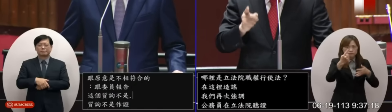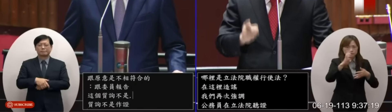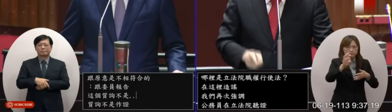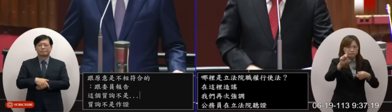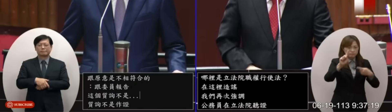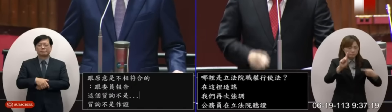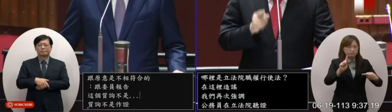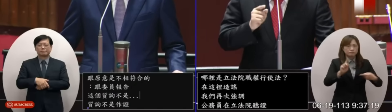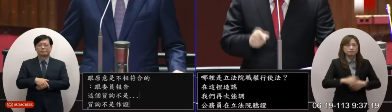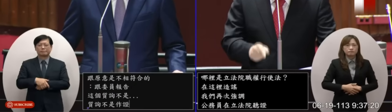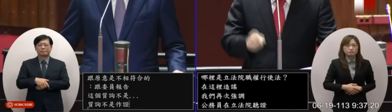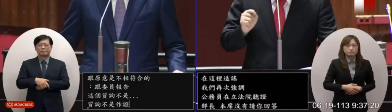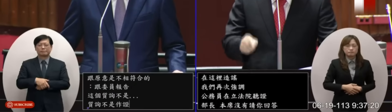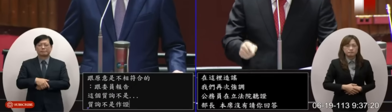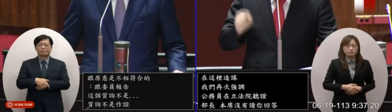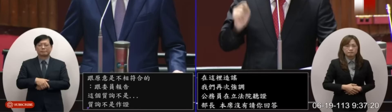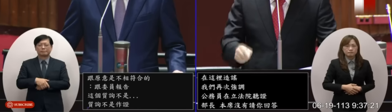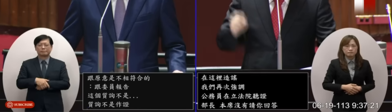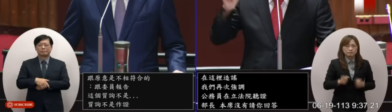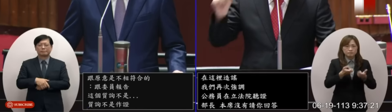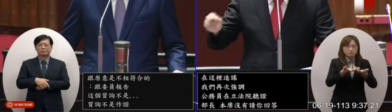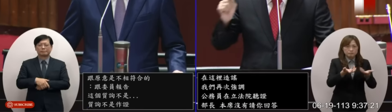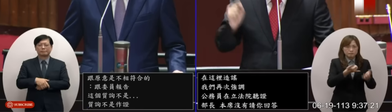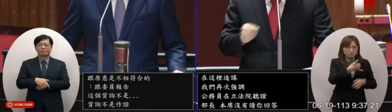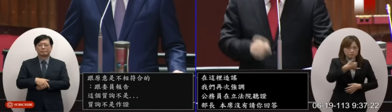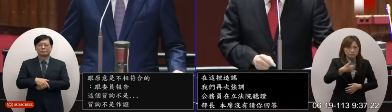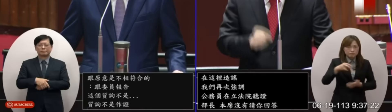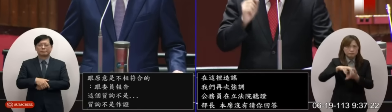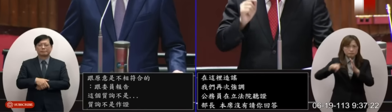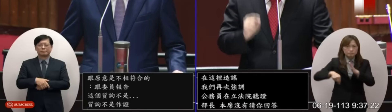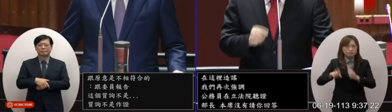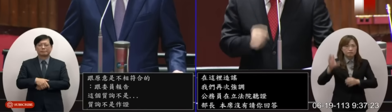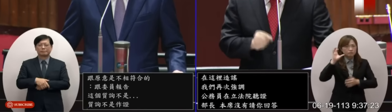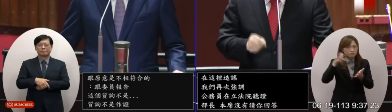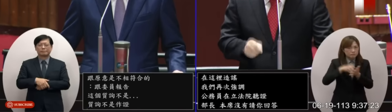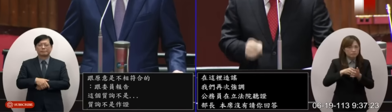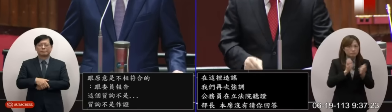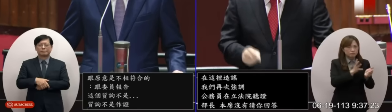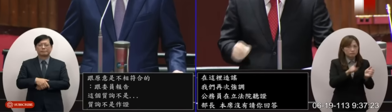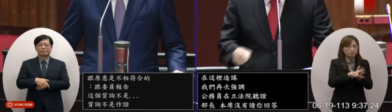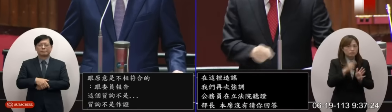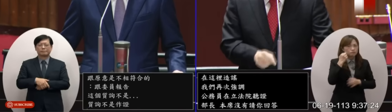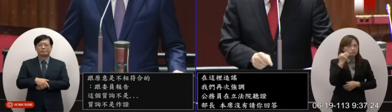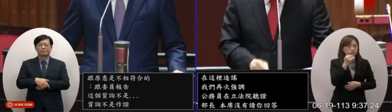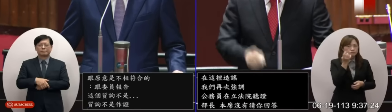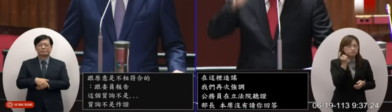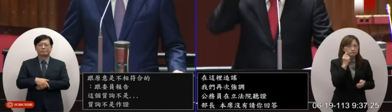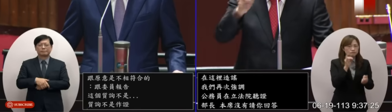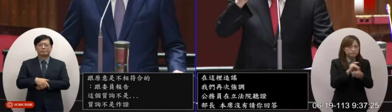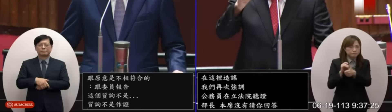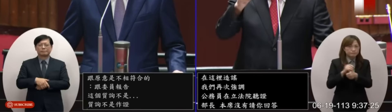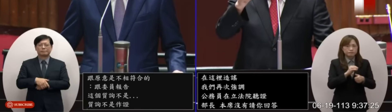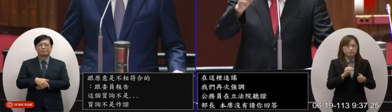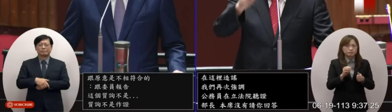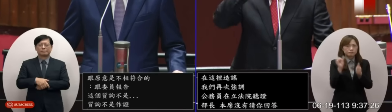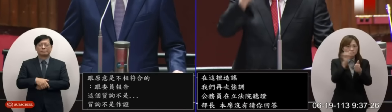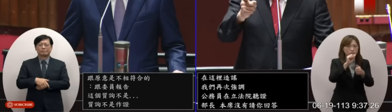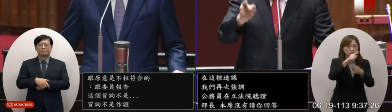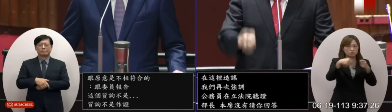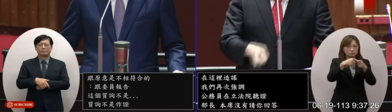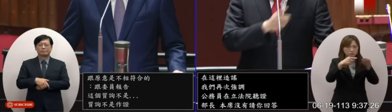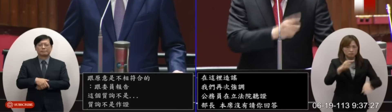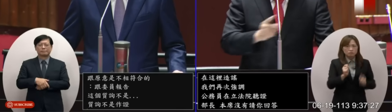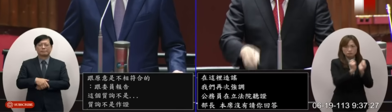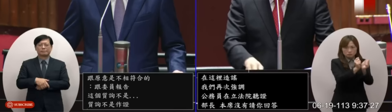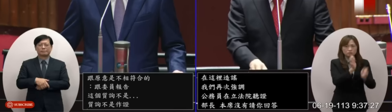一，公务员在立法院听证或受质询时，虚伪陈述者，处1年以下有期徒刑。不是立法院来